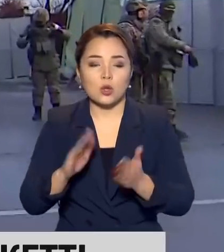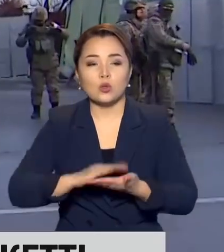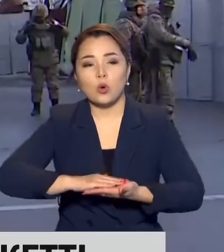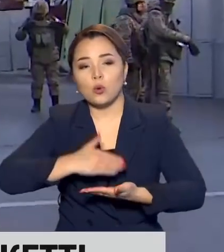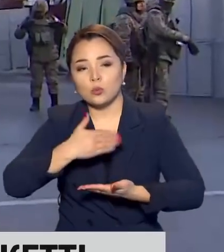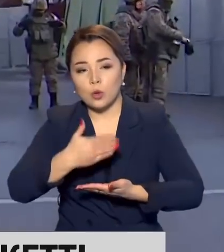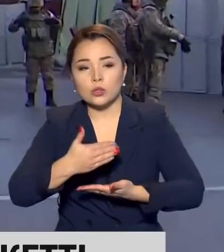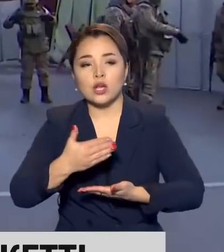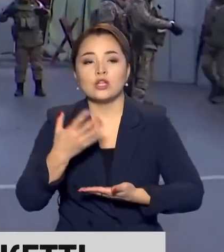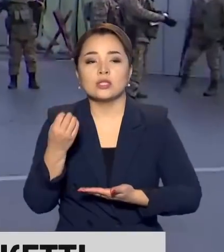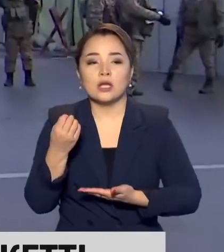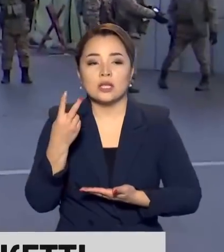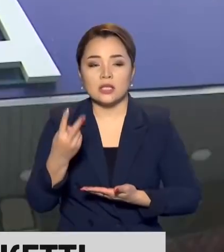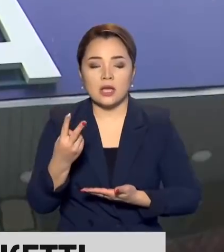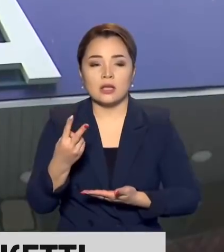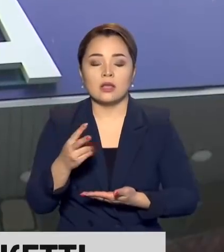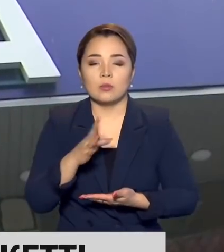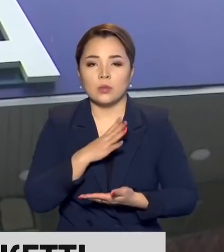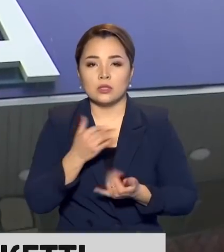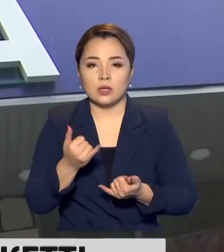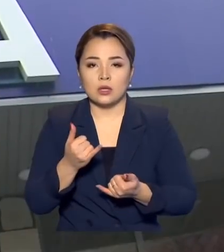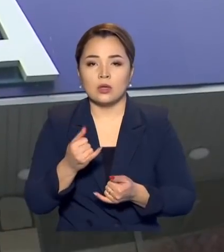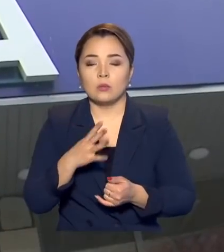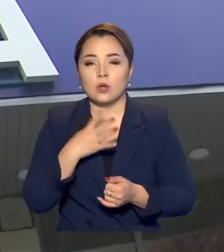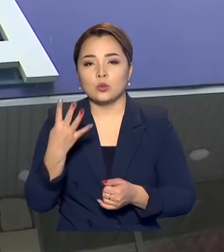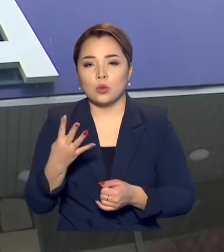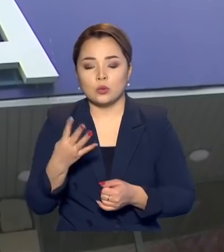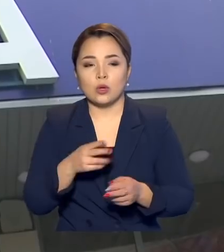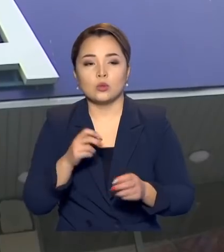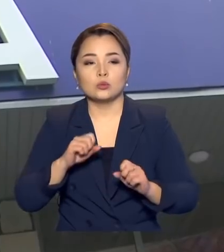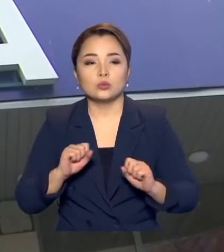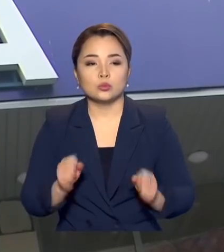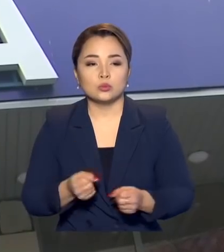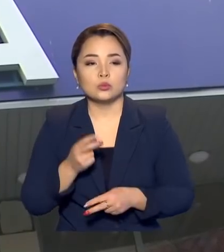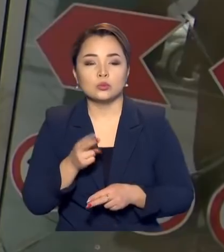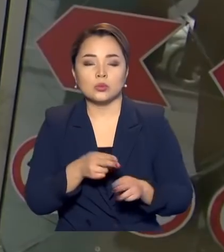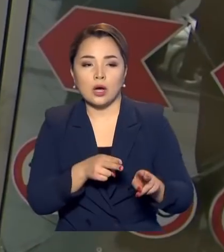ноутбуктер, сондай-ақ 2 тегіс ұңғылы және 4 суық қару тәркіленді.